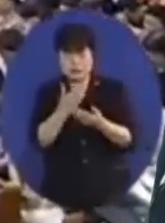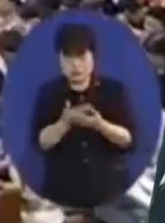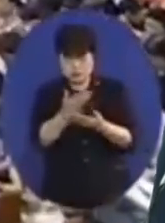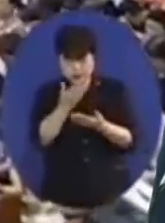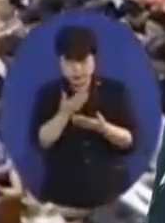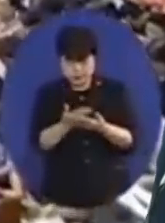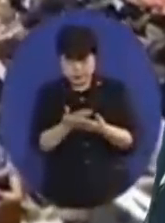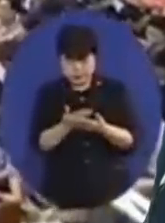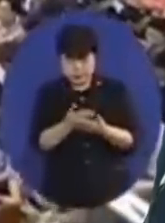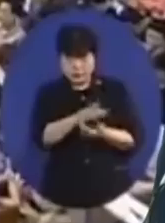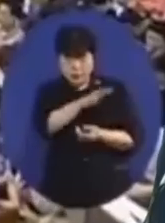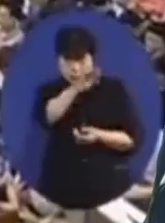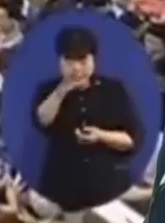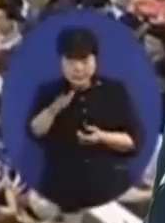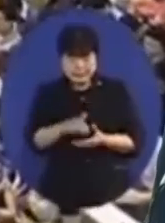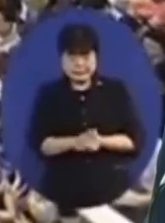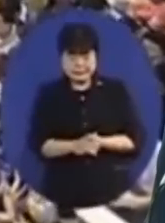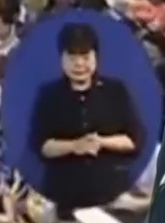우리는